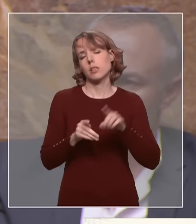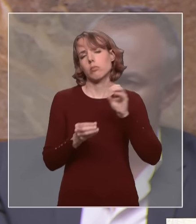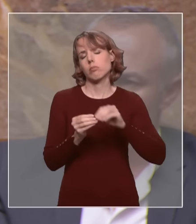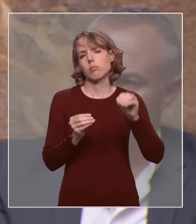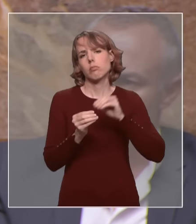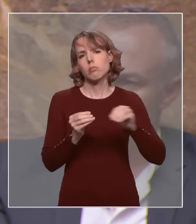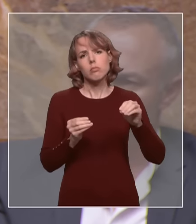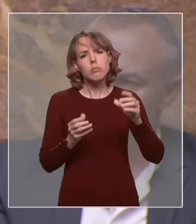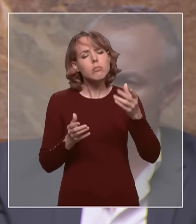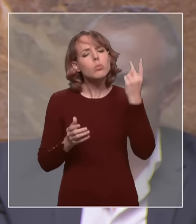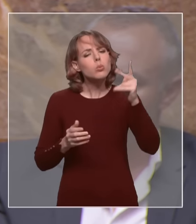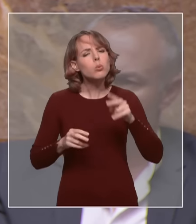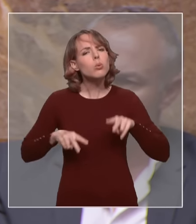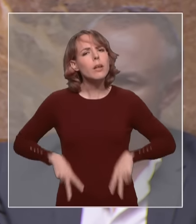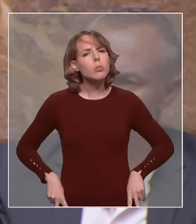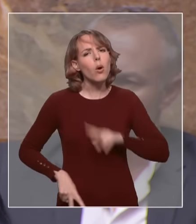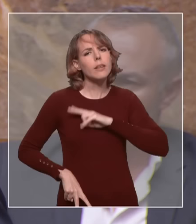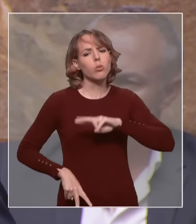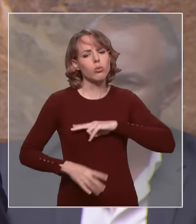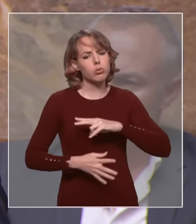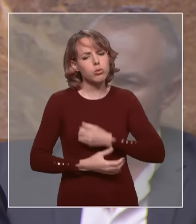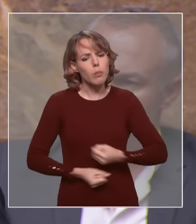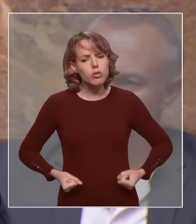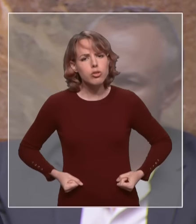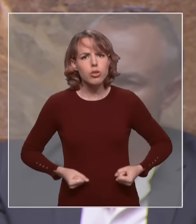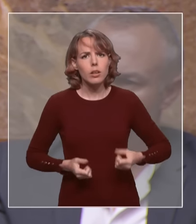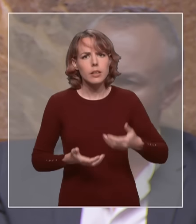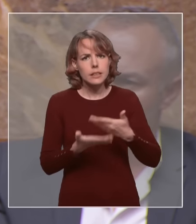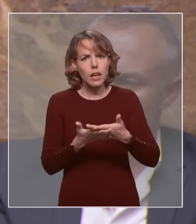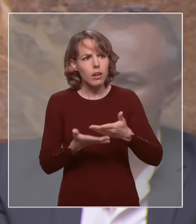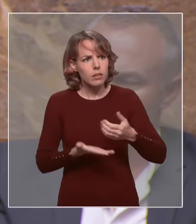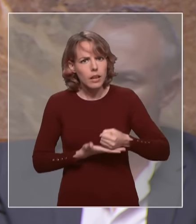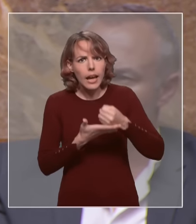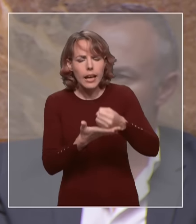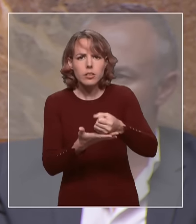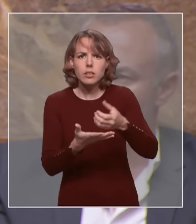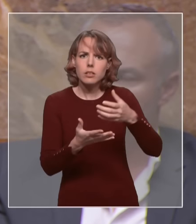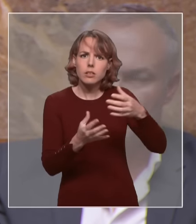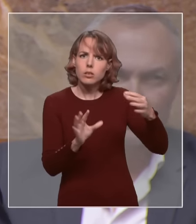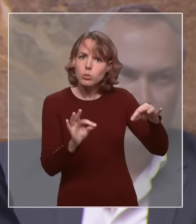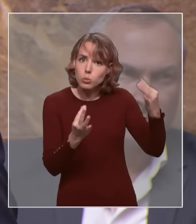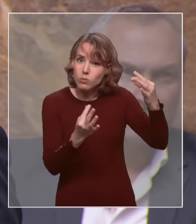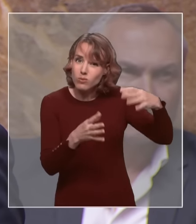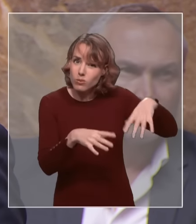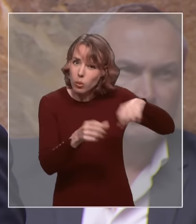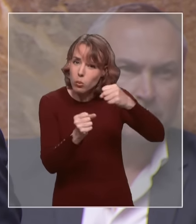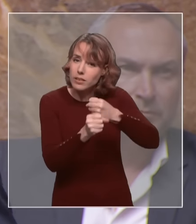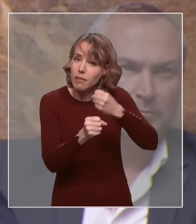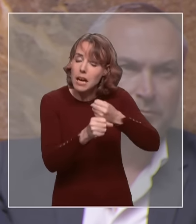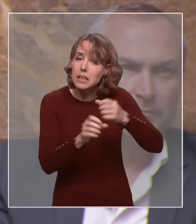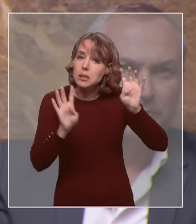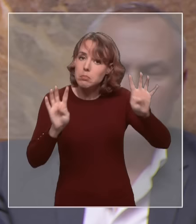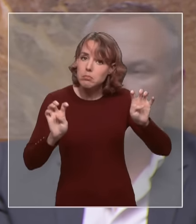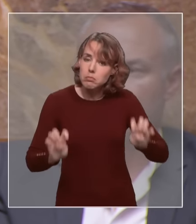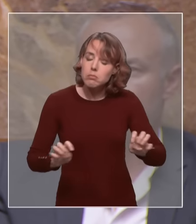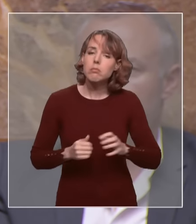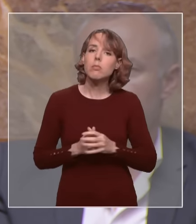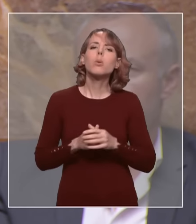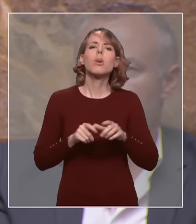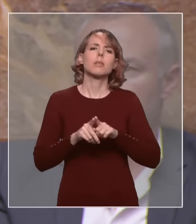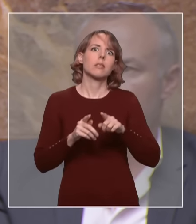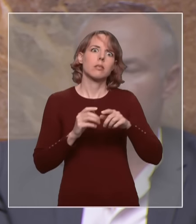pour vous, dans votre gouvernement, au service de la politique de l'emploi. Et j'aurai une dernière question sur les politiques d'insertion pour celles et ceux qui sont durablement